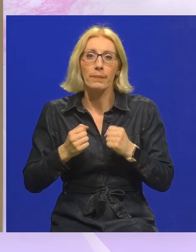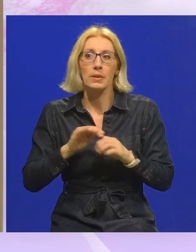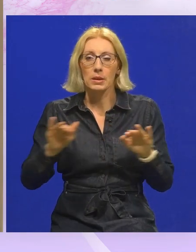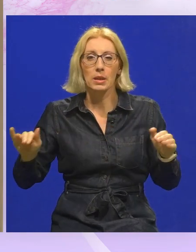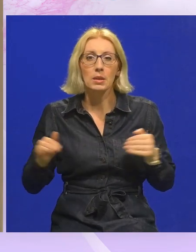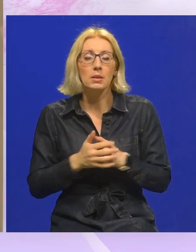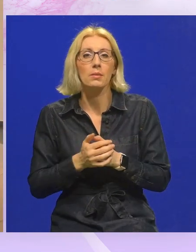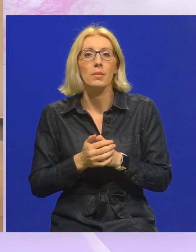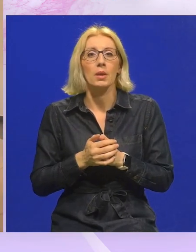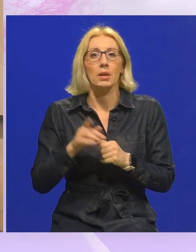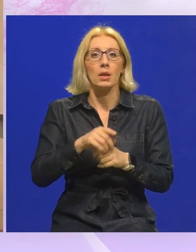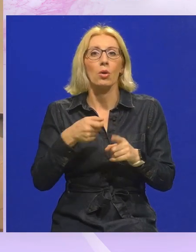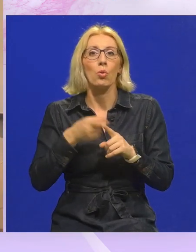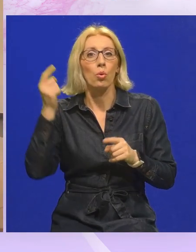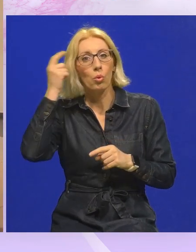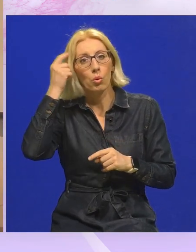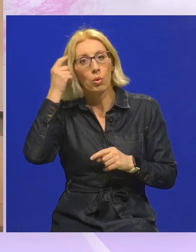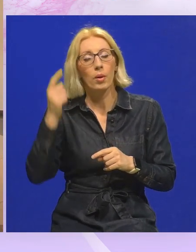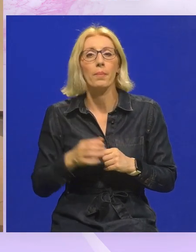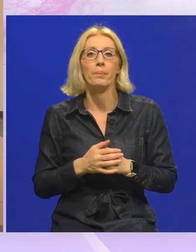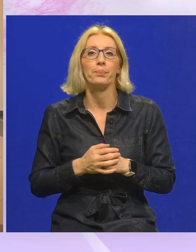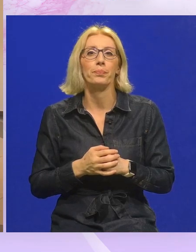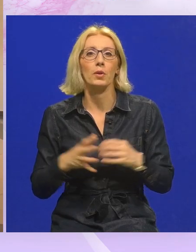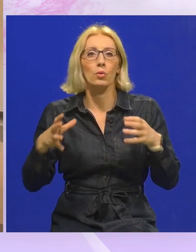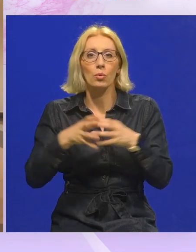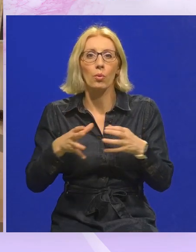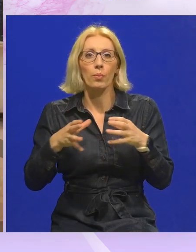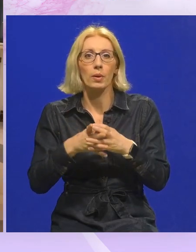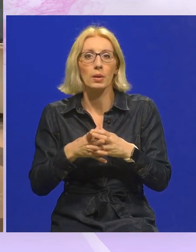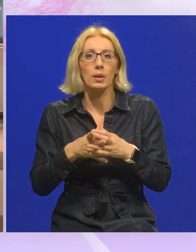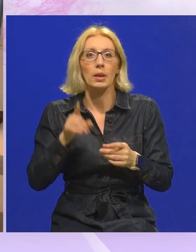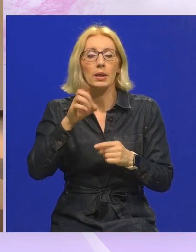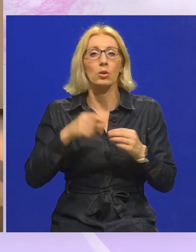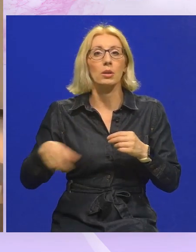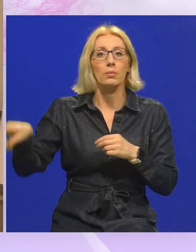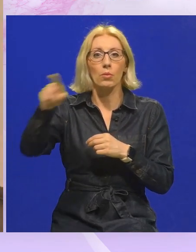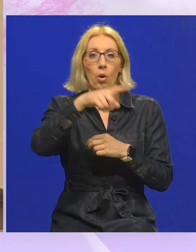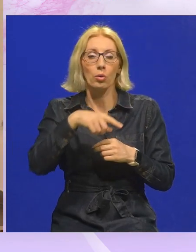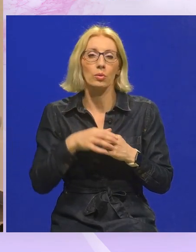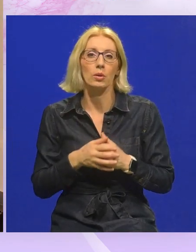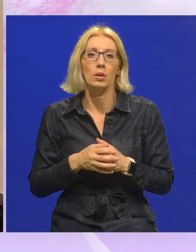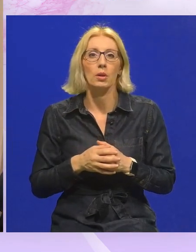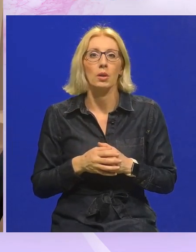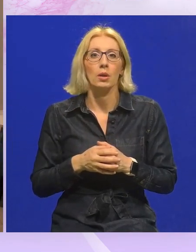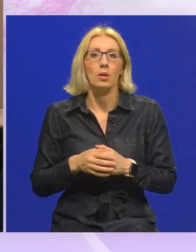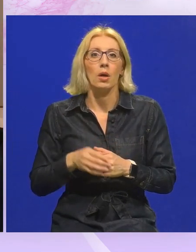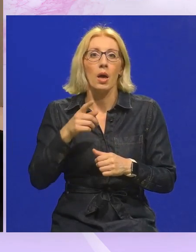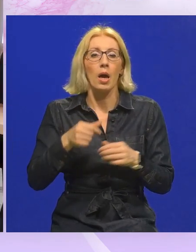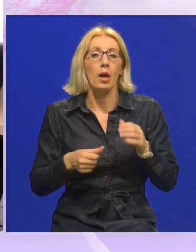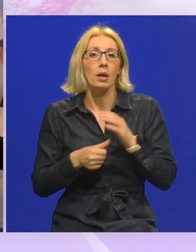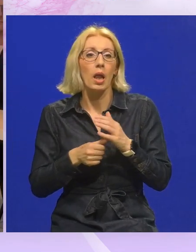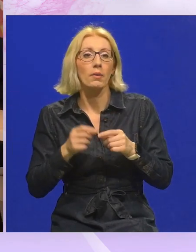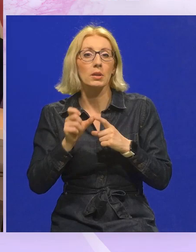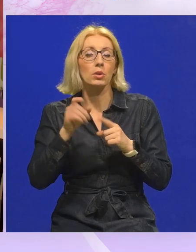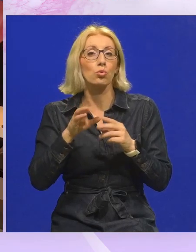veću dostupnost kulturnih sadržaja marginaliziranim skupinama i stvaraju inkluzivno okruženje. Stručna suradnica na projektu je